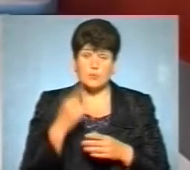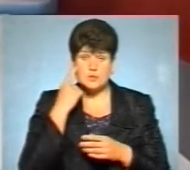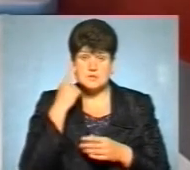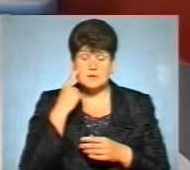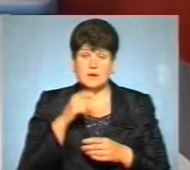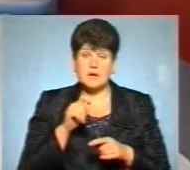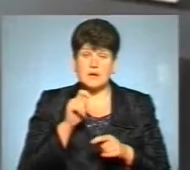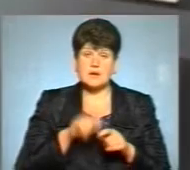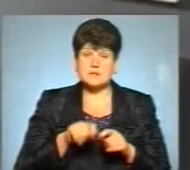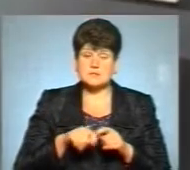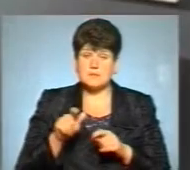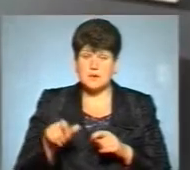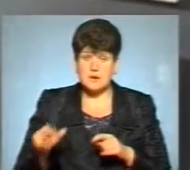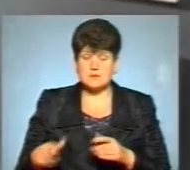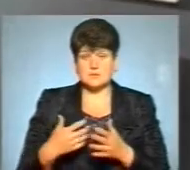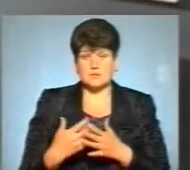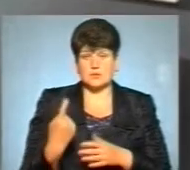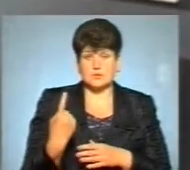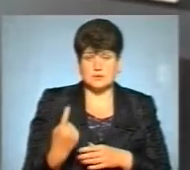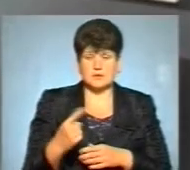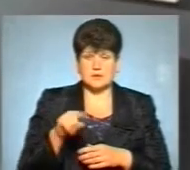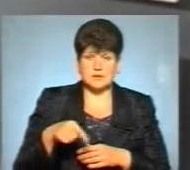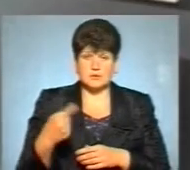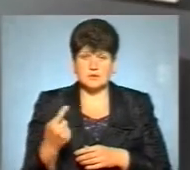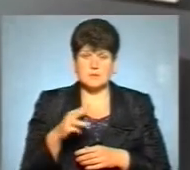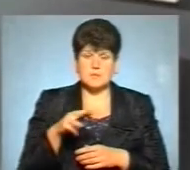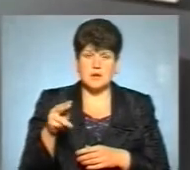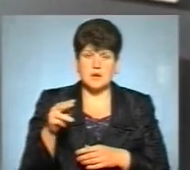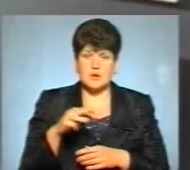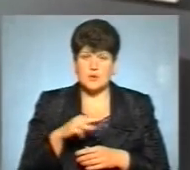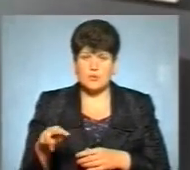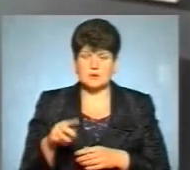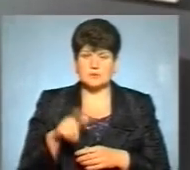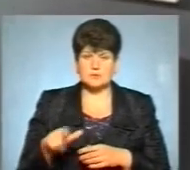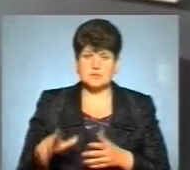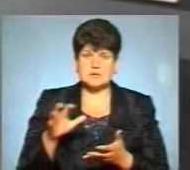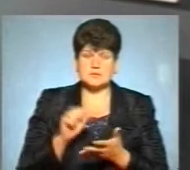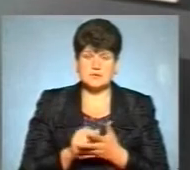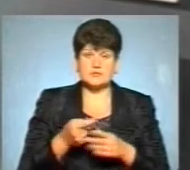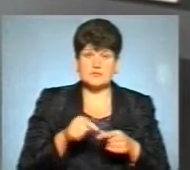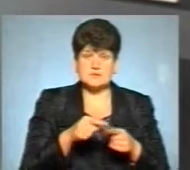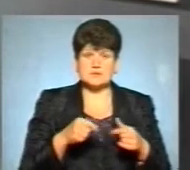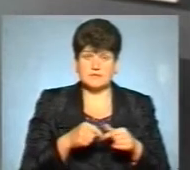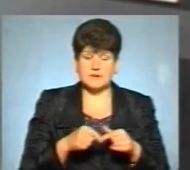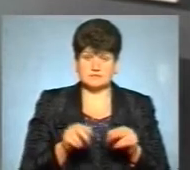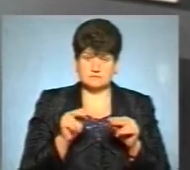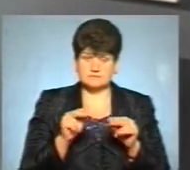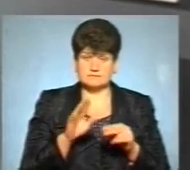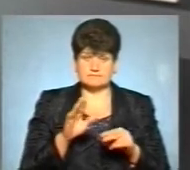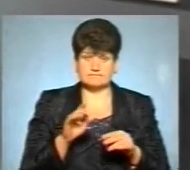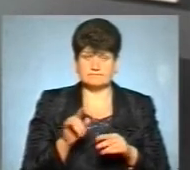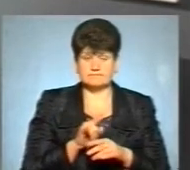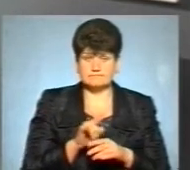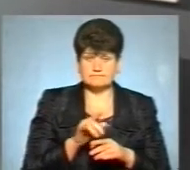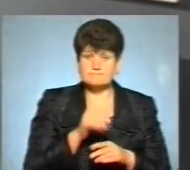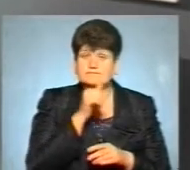десь приблизно 1 мільйона громадян зайнятих в цих сферах нелегально, а 2,6-2,8